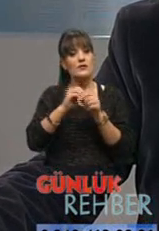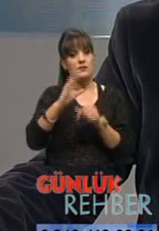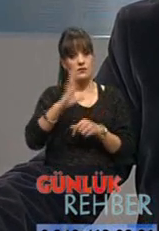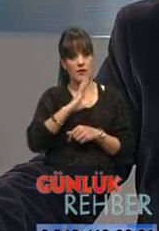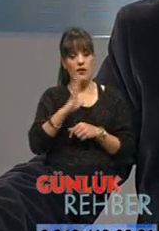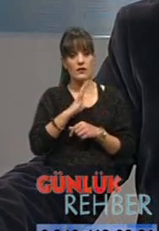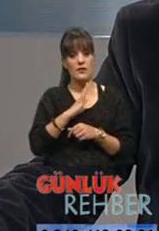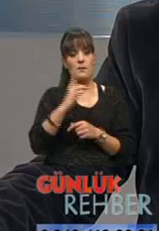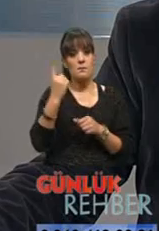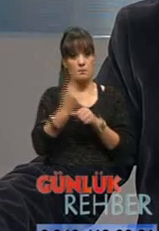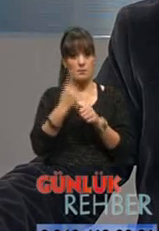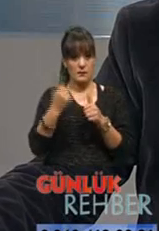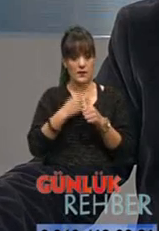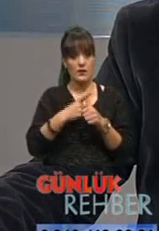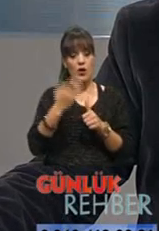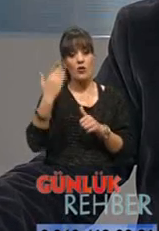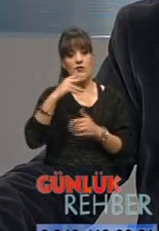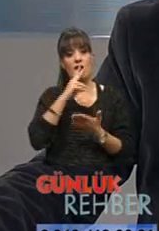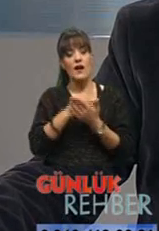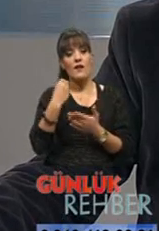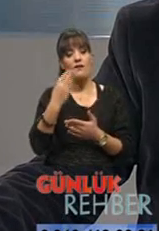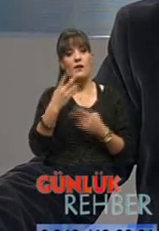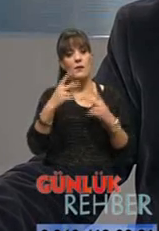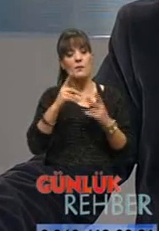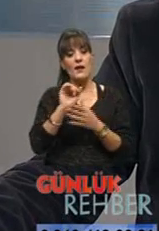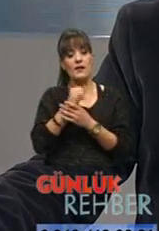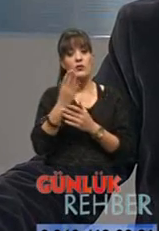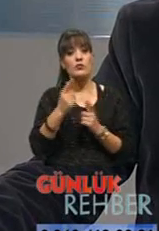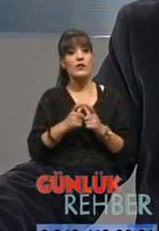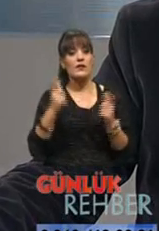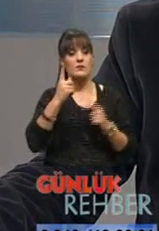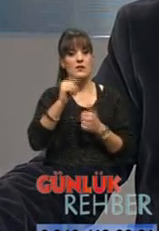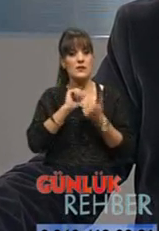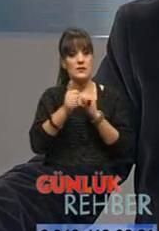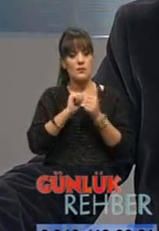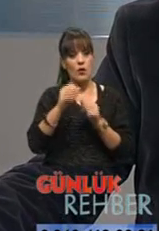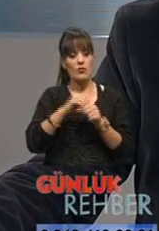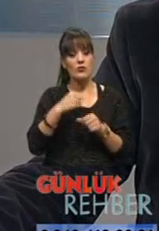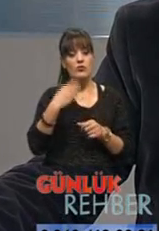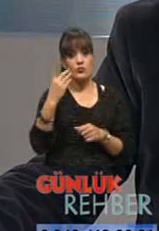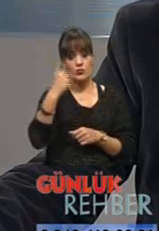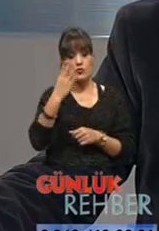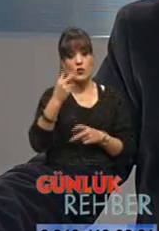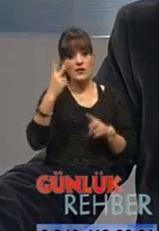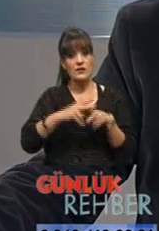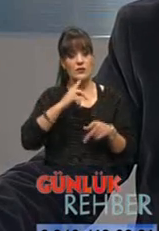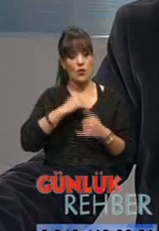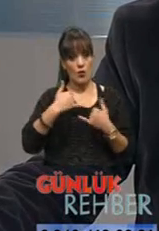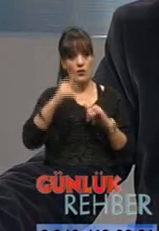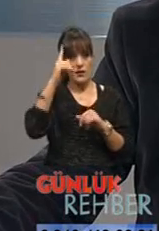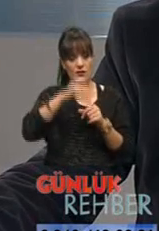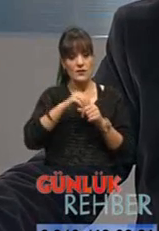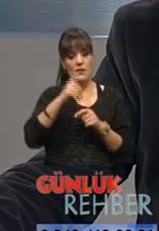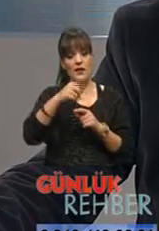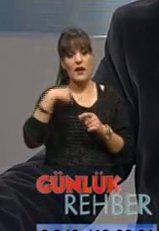özellikler var. Bir tanesi önceden karar verebilme yeteneğini çok hı-hı. geliştiren bir spor dalı. Refleks geliştiriyor. Çünkü çok hızlı oynandığı için bir anda